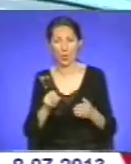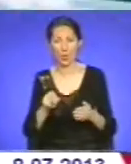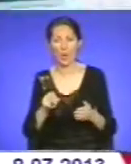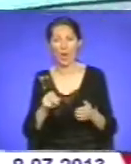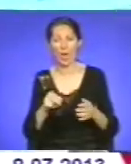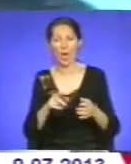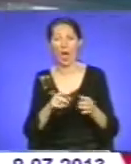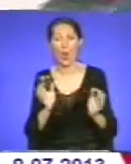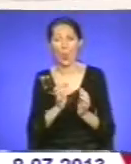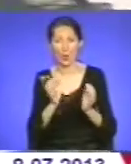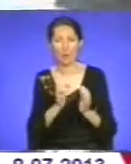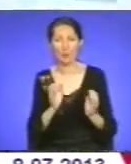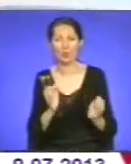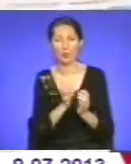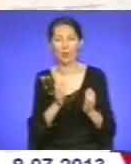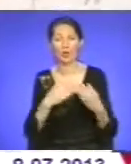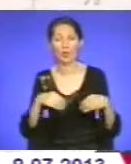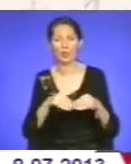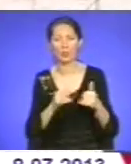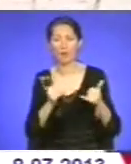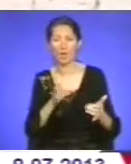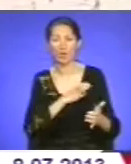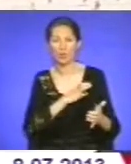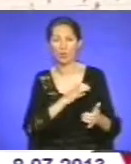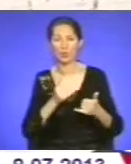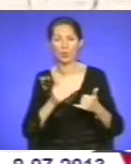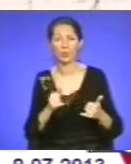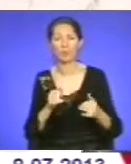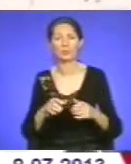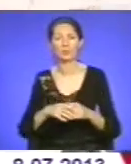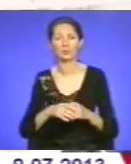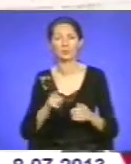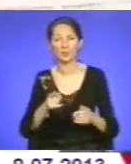а котрі беруть... Тут є всі складники, дивіться, це є